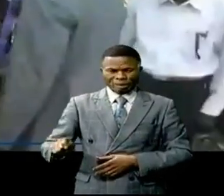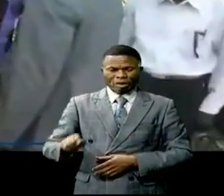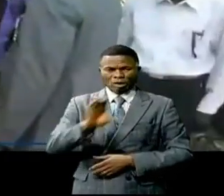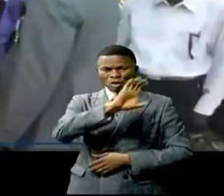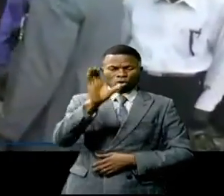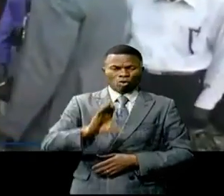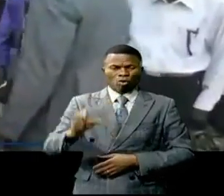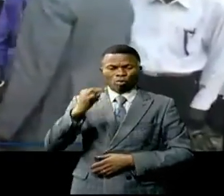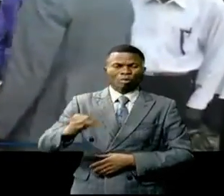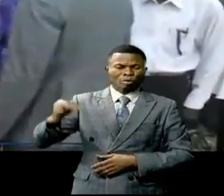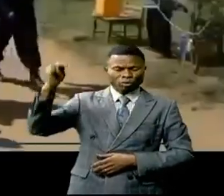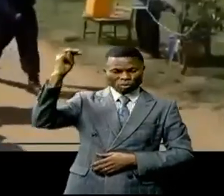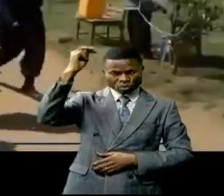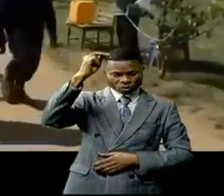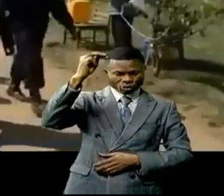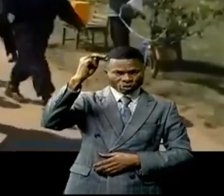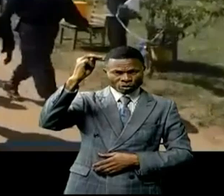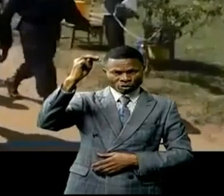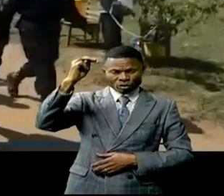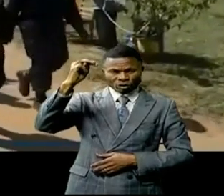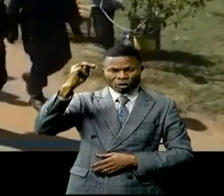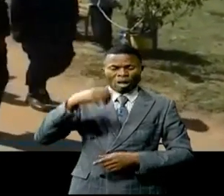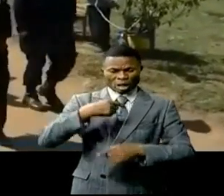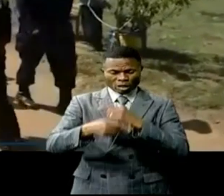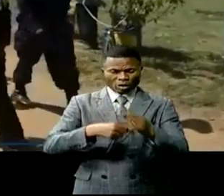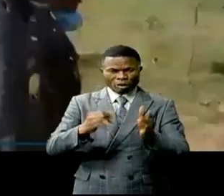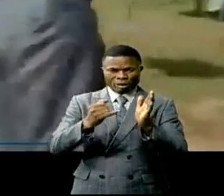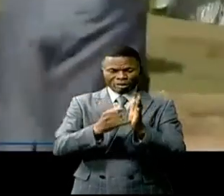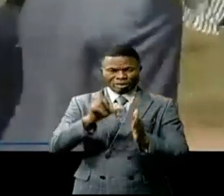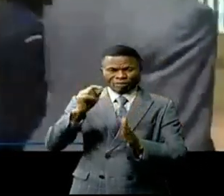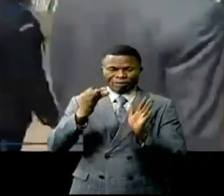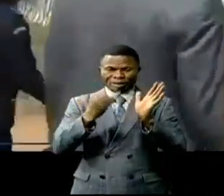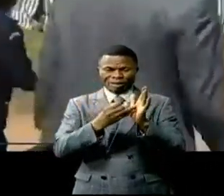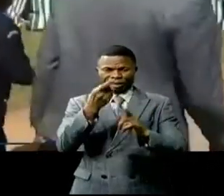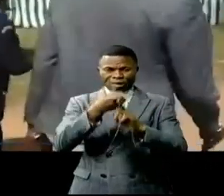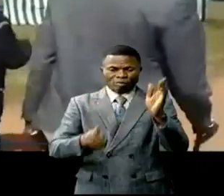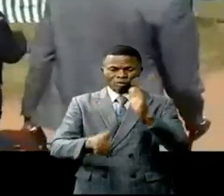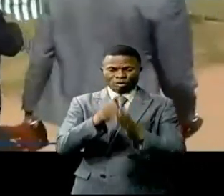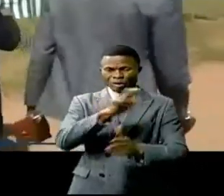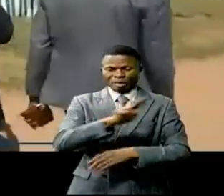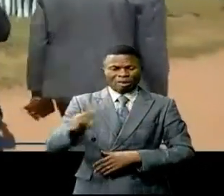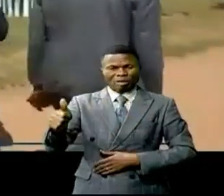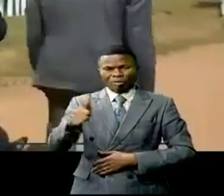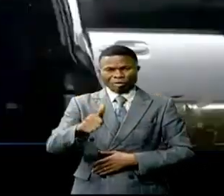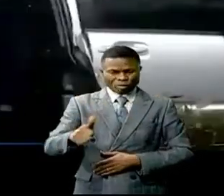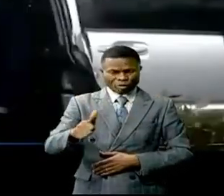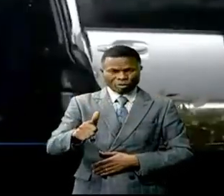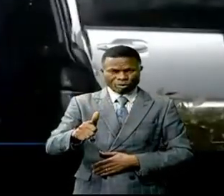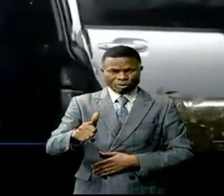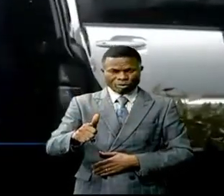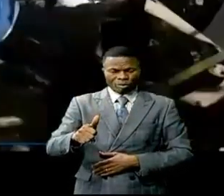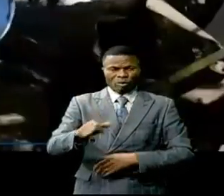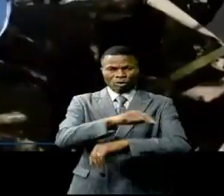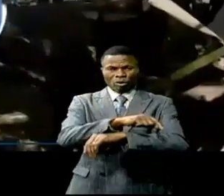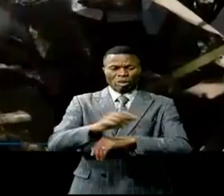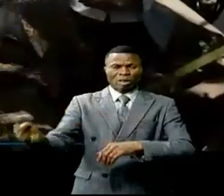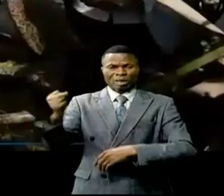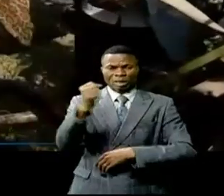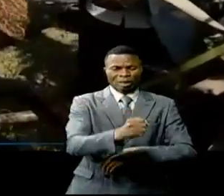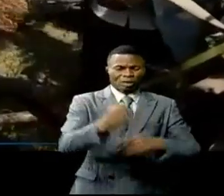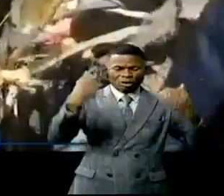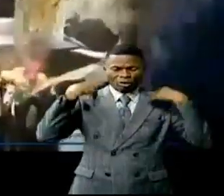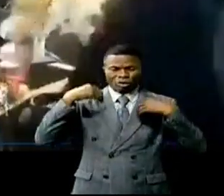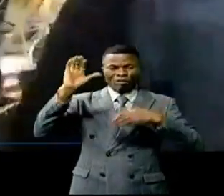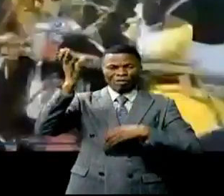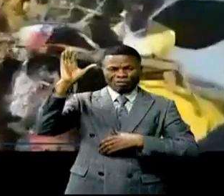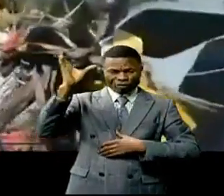Richard Mbambi Kitabakulu Kingana, a procédé le samedi 27 novembre 2021 à l'installation du chef de groupement des